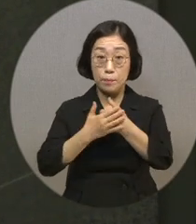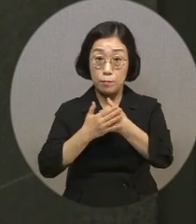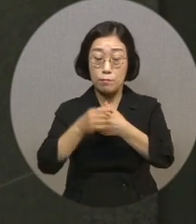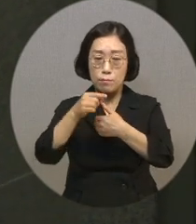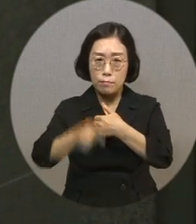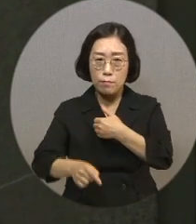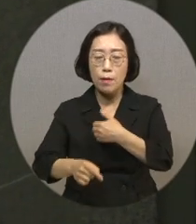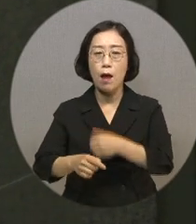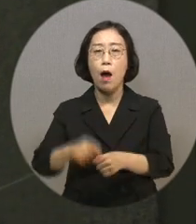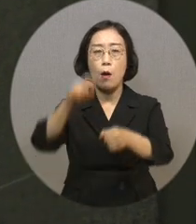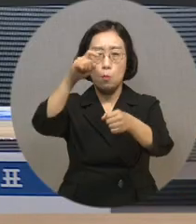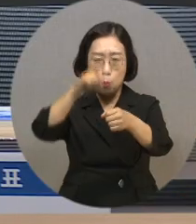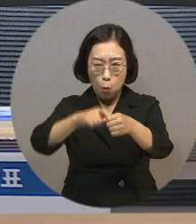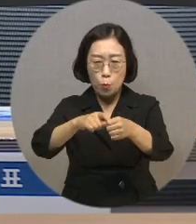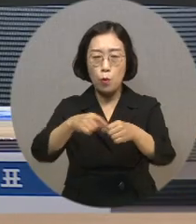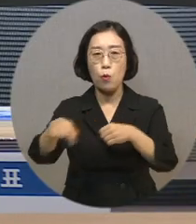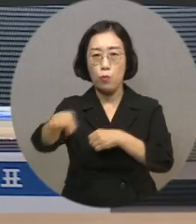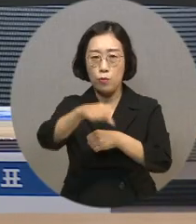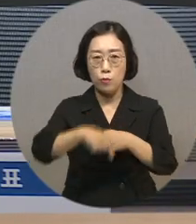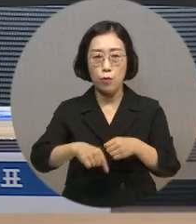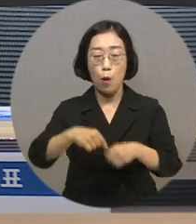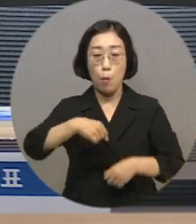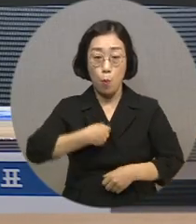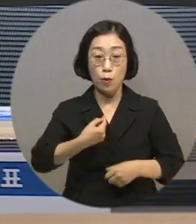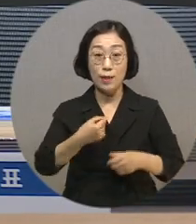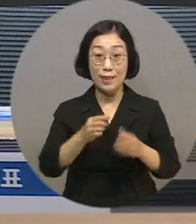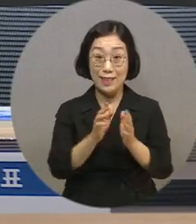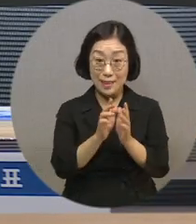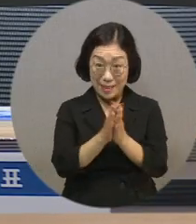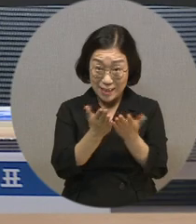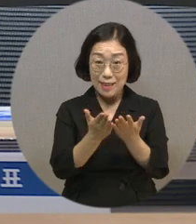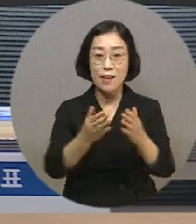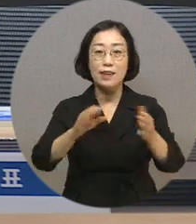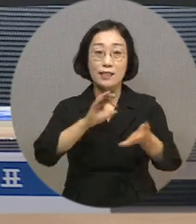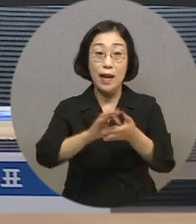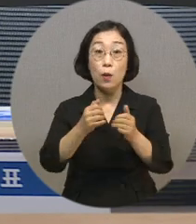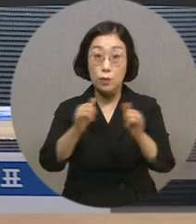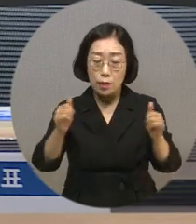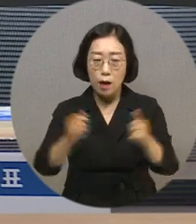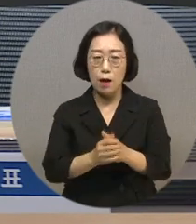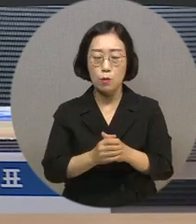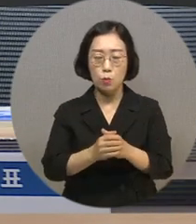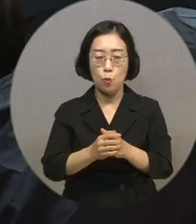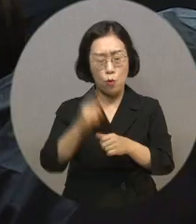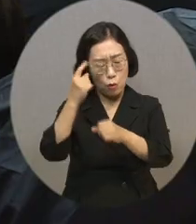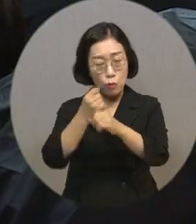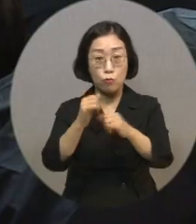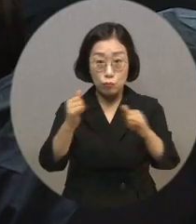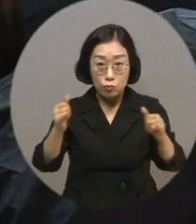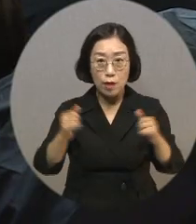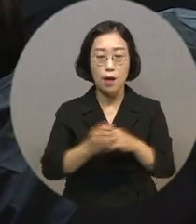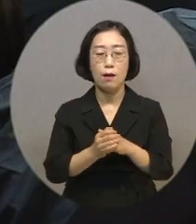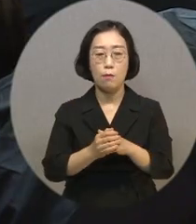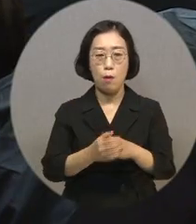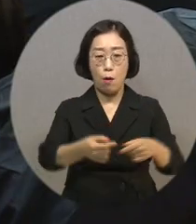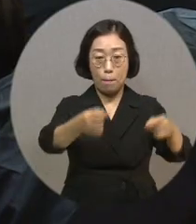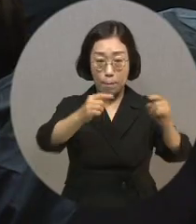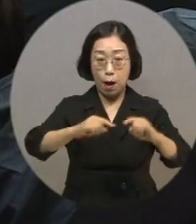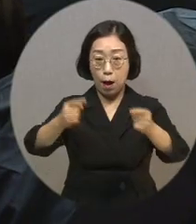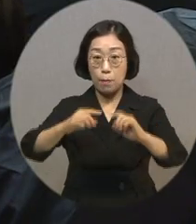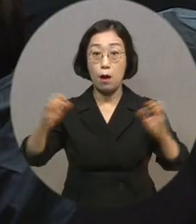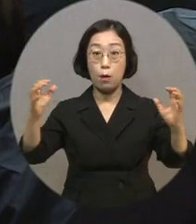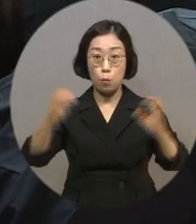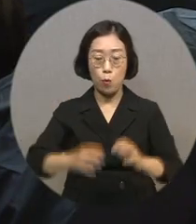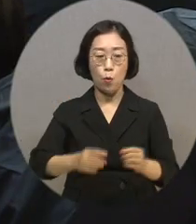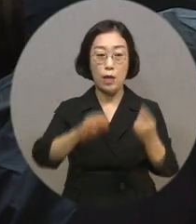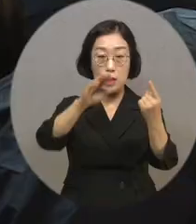있기를 주제로 휠체어 사용 당사자와 정부기관, 의료계, 학계의 다양한 관계자가 참석해 1부와 2부에